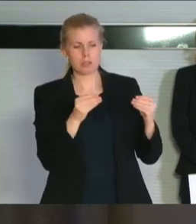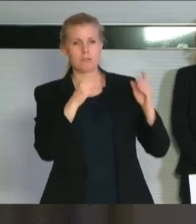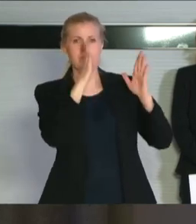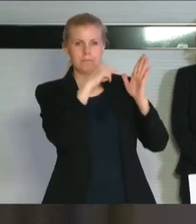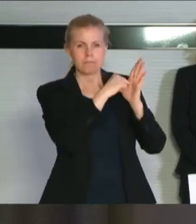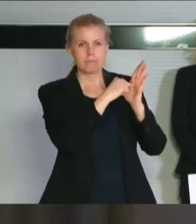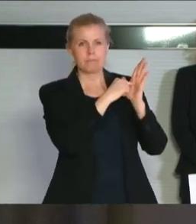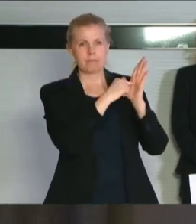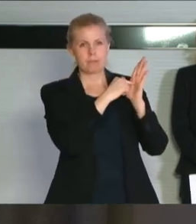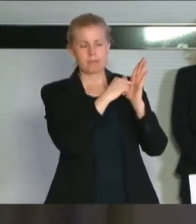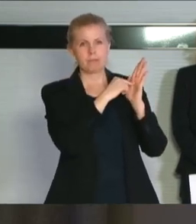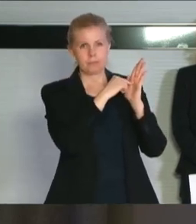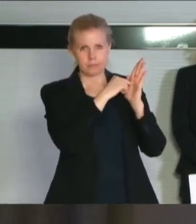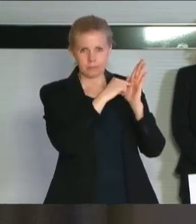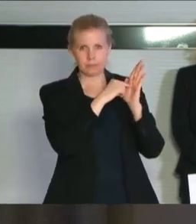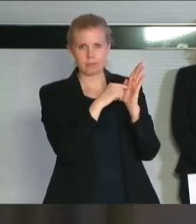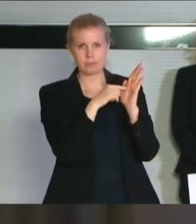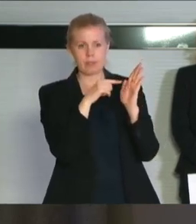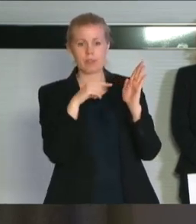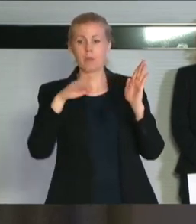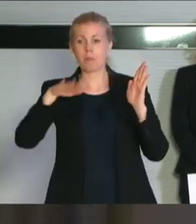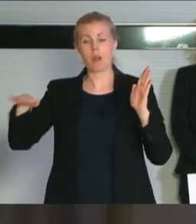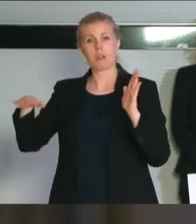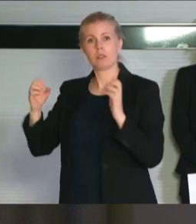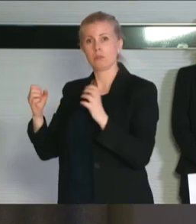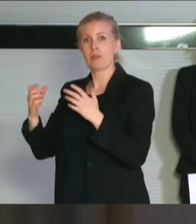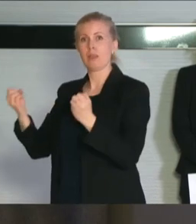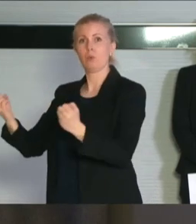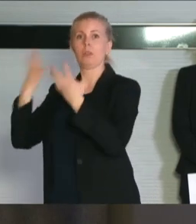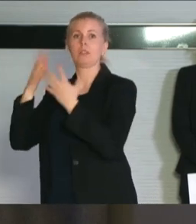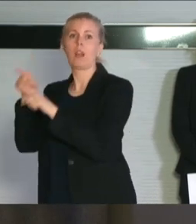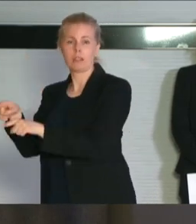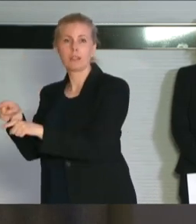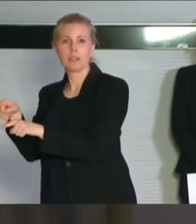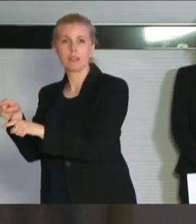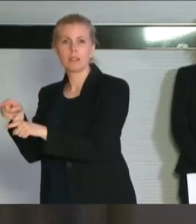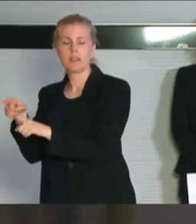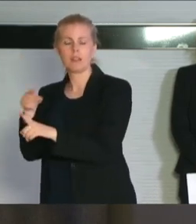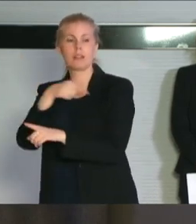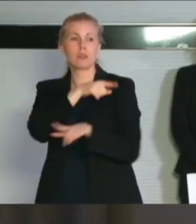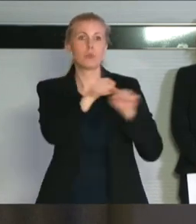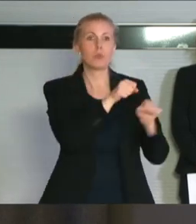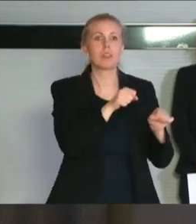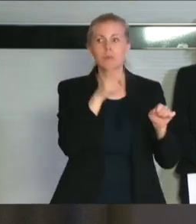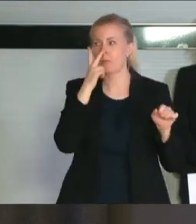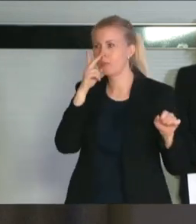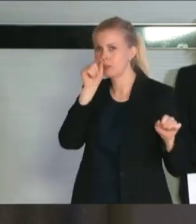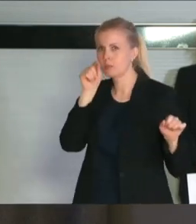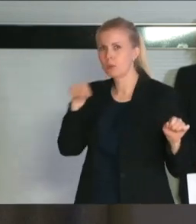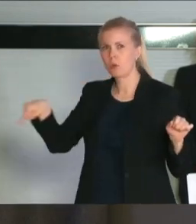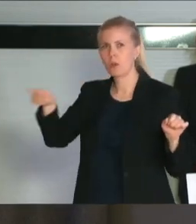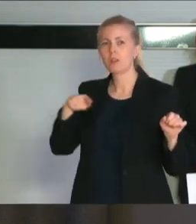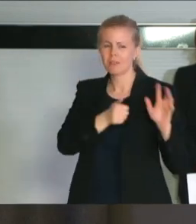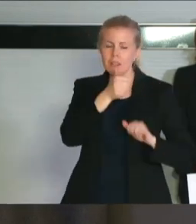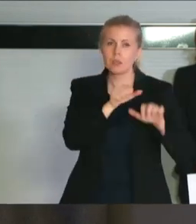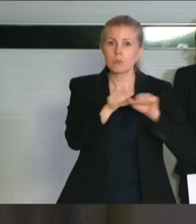skal ha et tilbud til barn som er utsatt og være spesielt oppmerksom på det. Og det er det veldig viktig også at kommunene følger